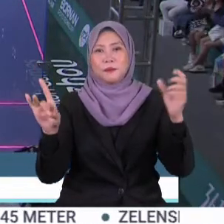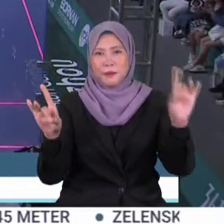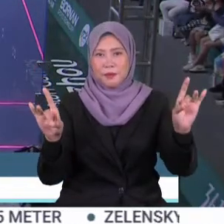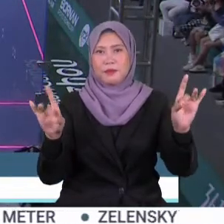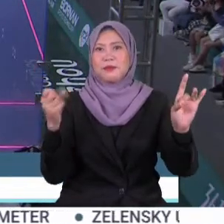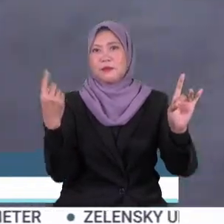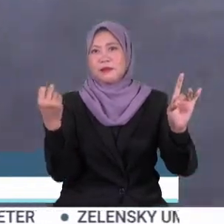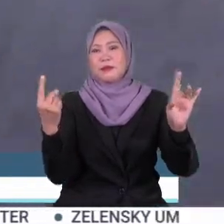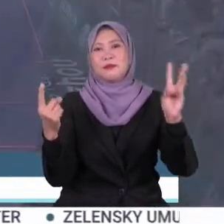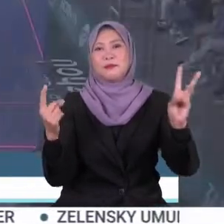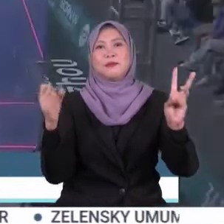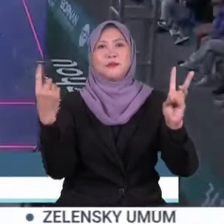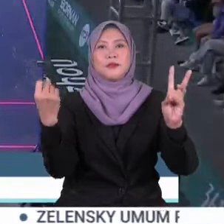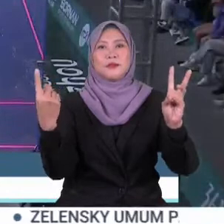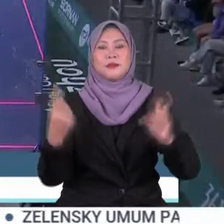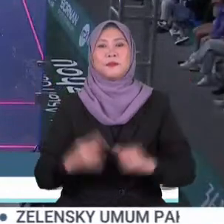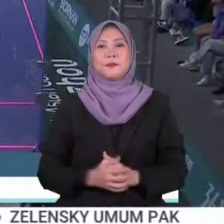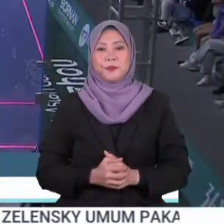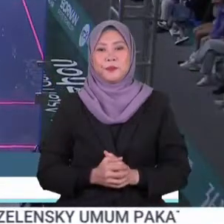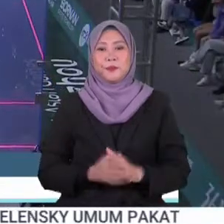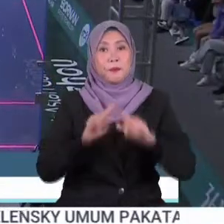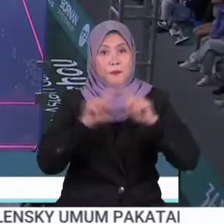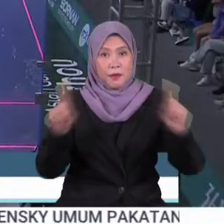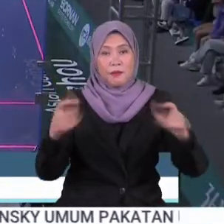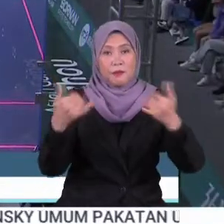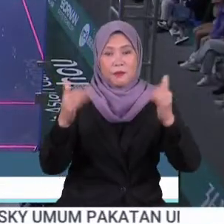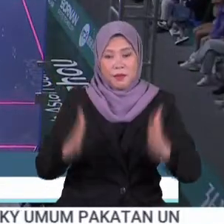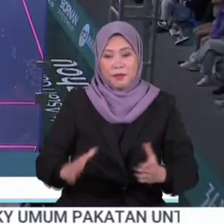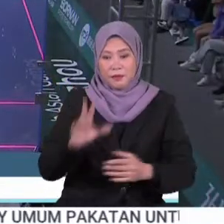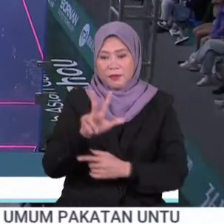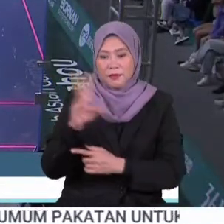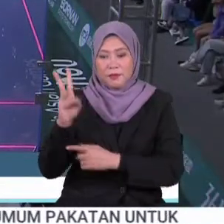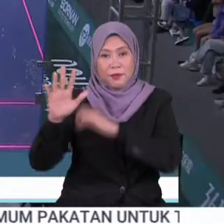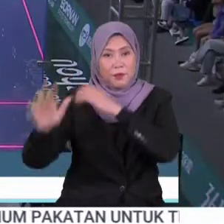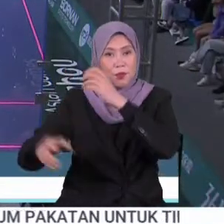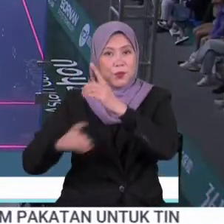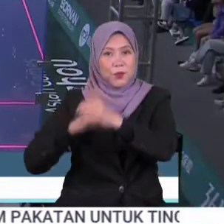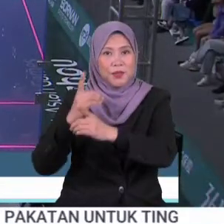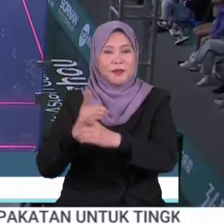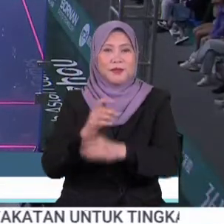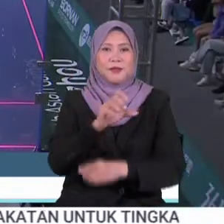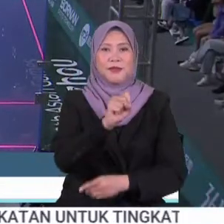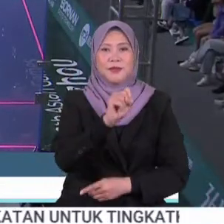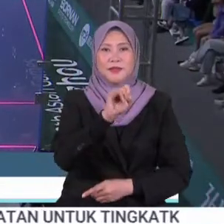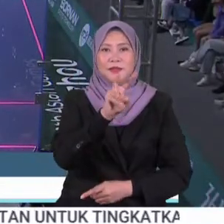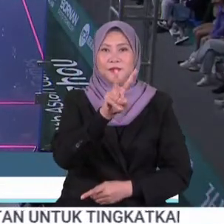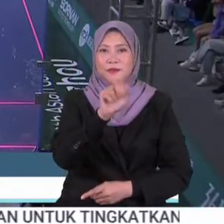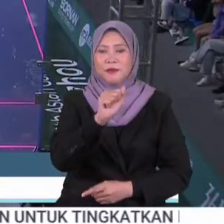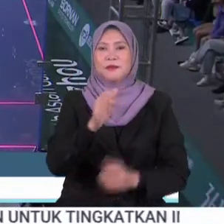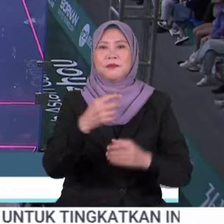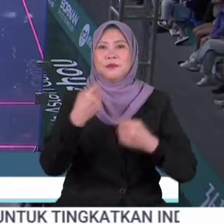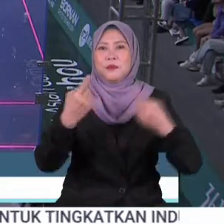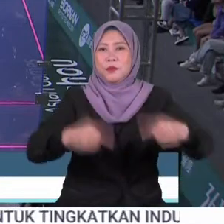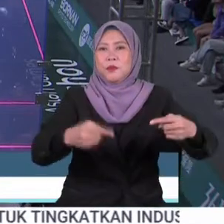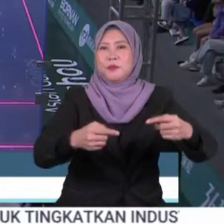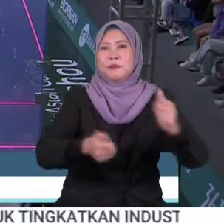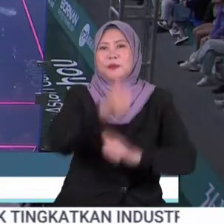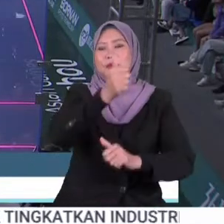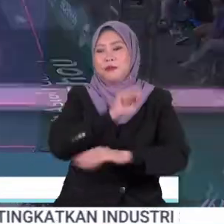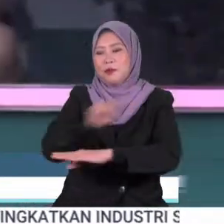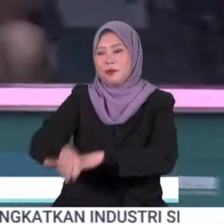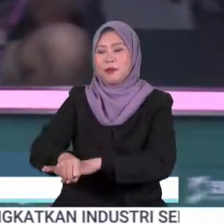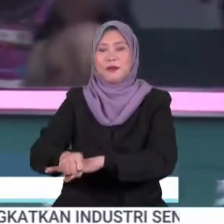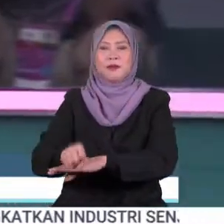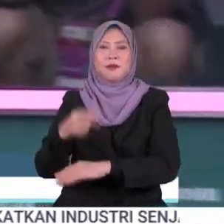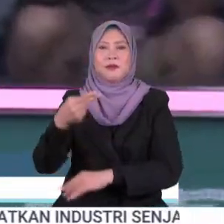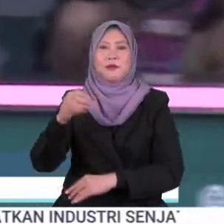8-11, 6-11. Bagaimanapun, pemain ke-36 dunia S. Sivasagari berjaya menguasai perlawanan kedua dengan menewaskan